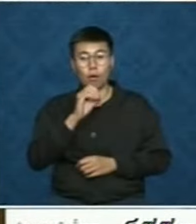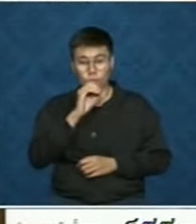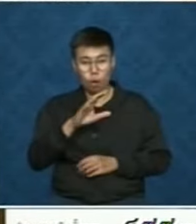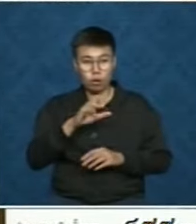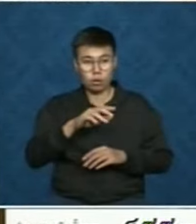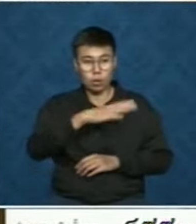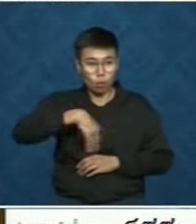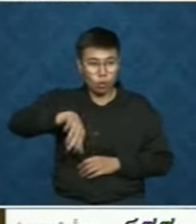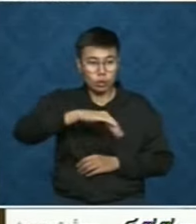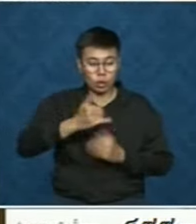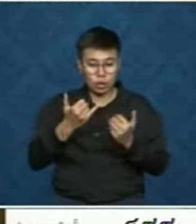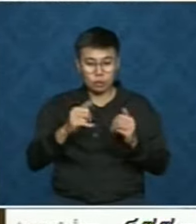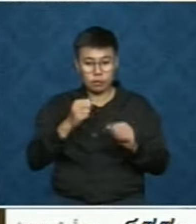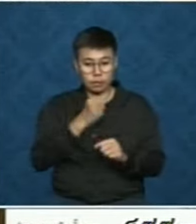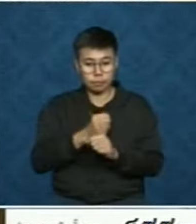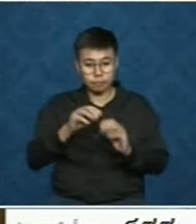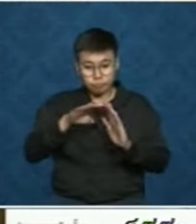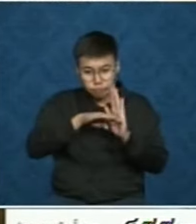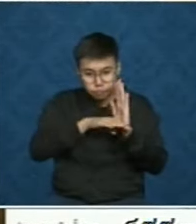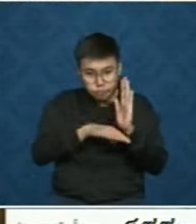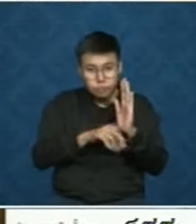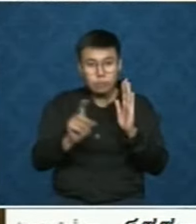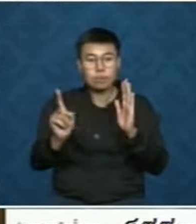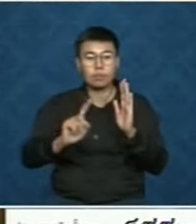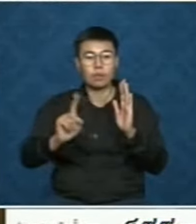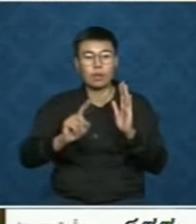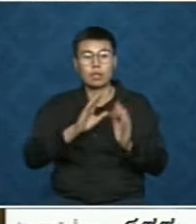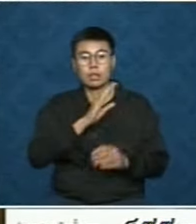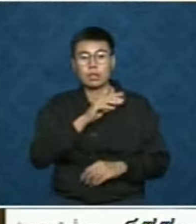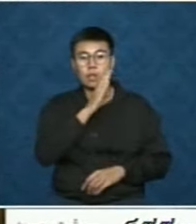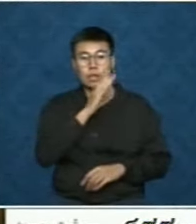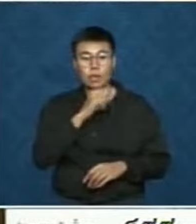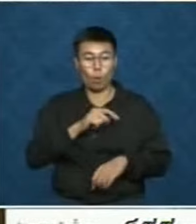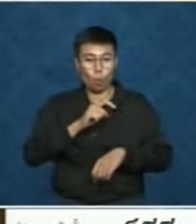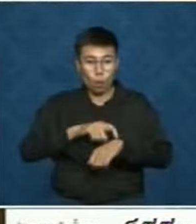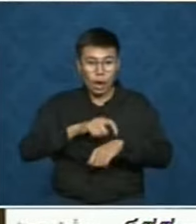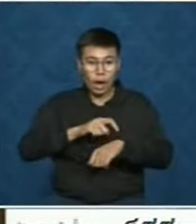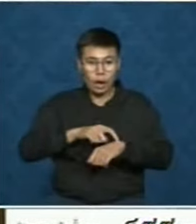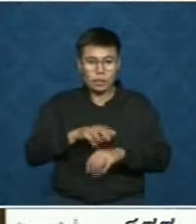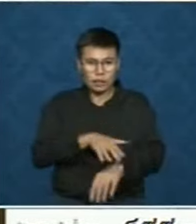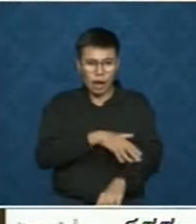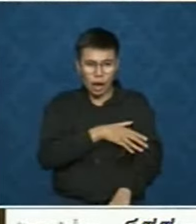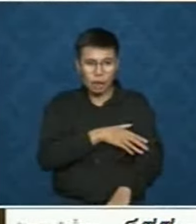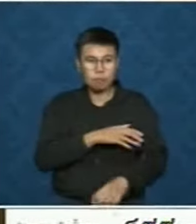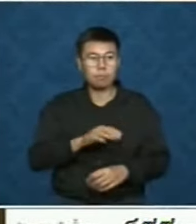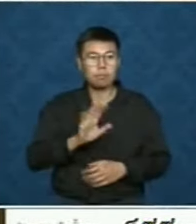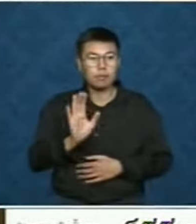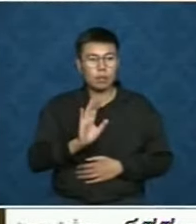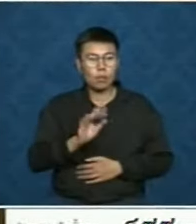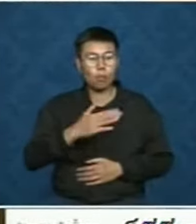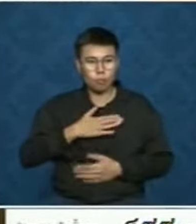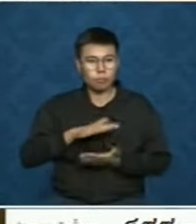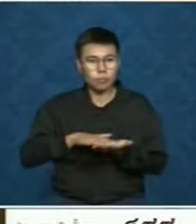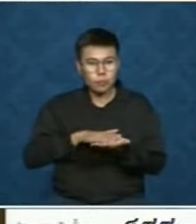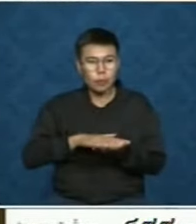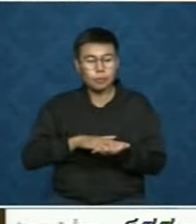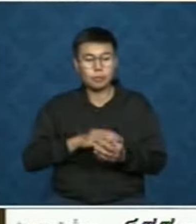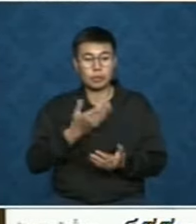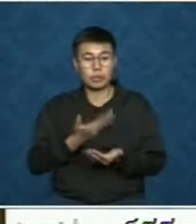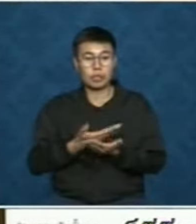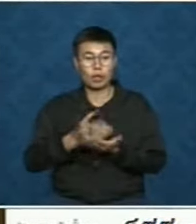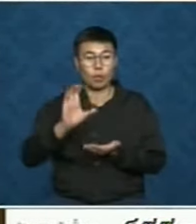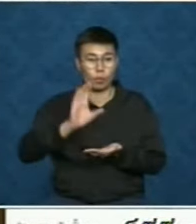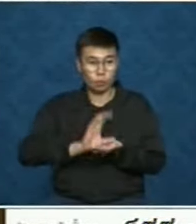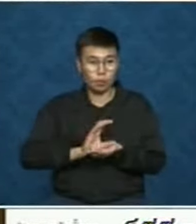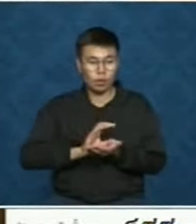เนี่ยท่านอยู่ในขั้นตอนไหนแต่ถ้าเกิดว่าจะอ้างในเรื่องของเงื่อนเวลาว่าเราช้าหรืออะไรต่างๆประธานโทษนะครับงบประมาณล่าสุดนี่เป็นยังไง